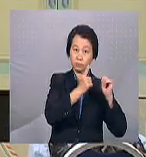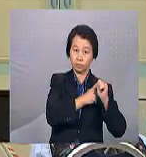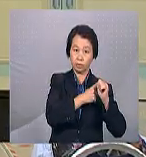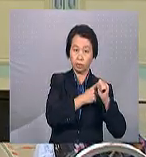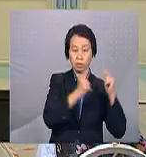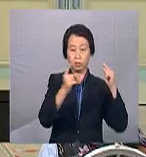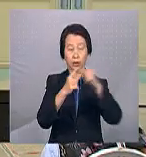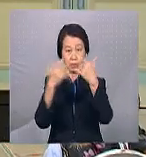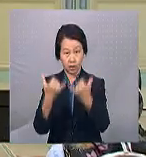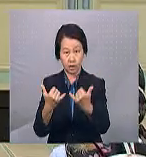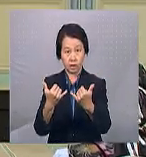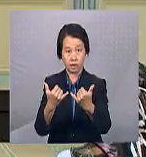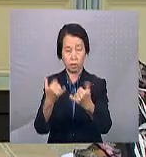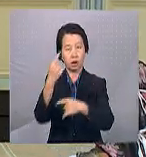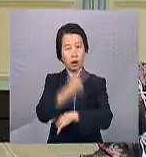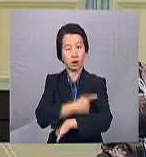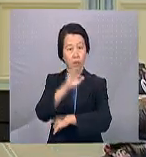dan hari ini merupakan hari kelima